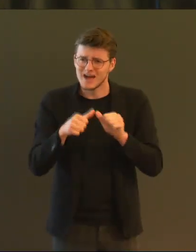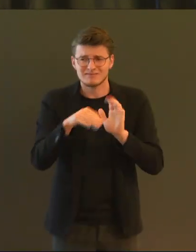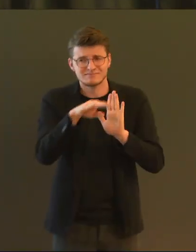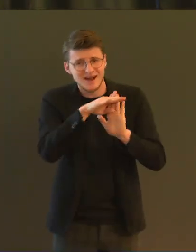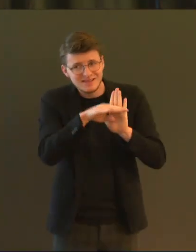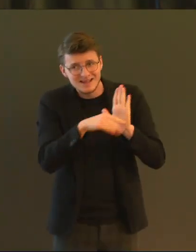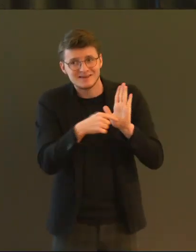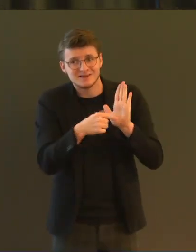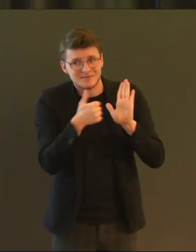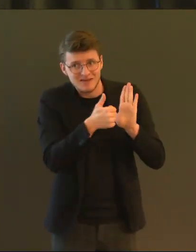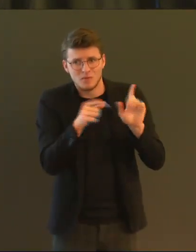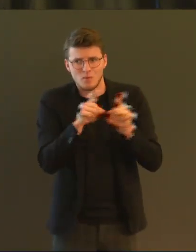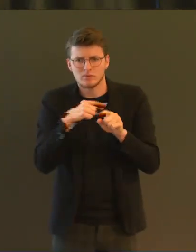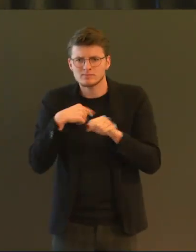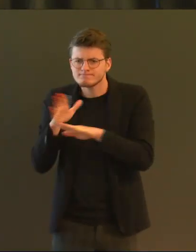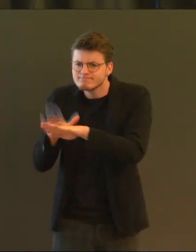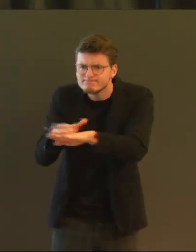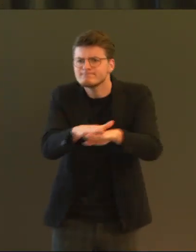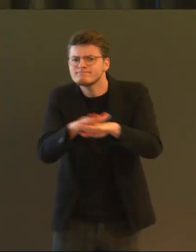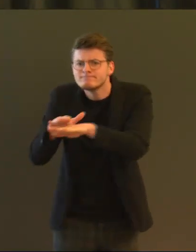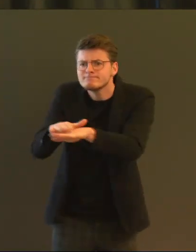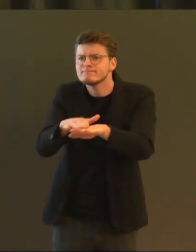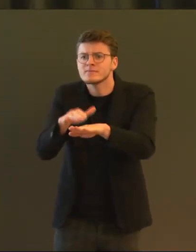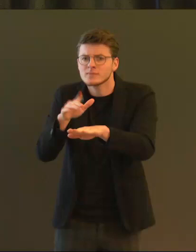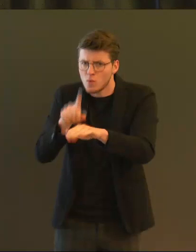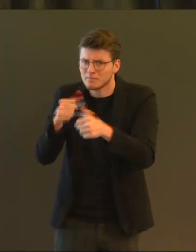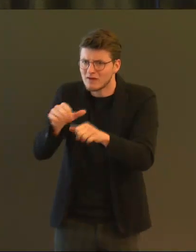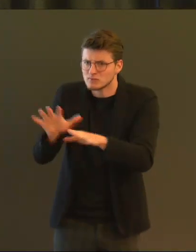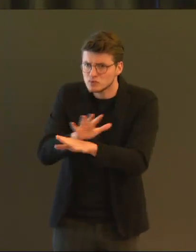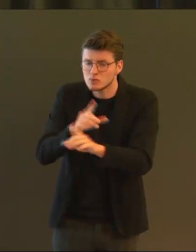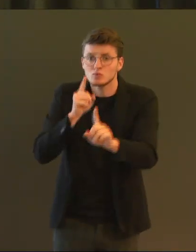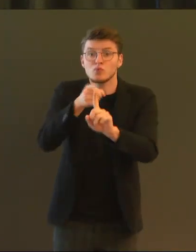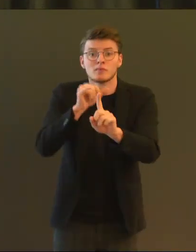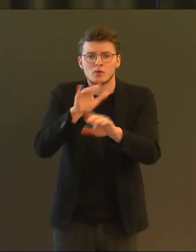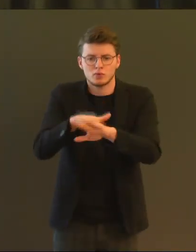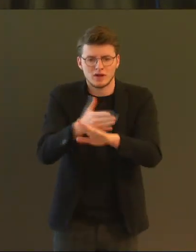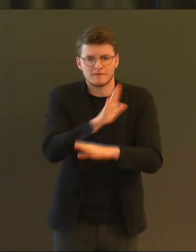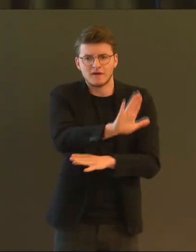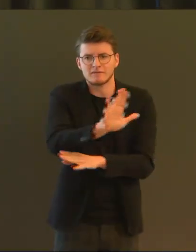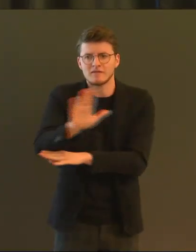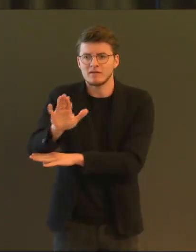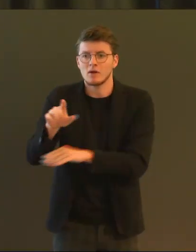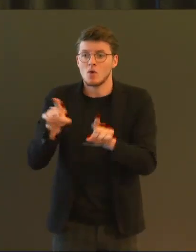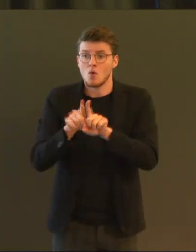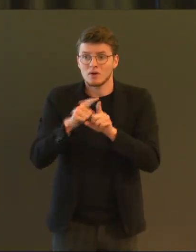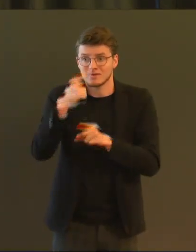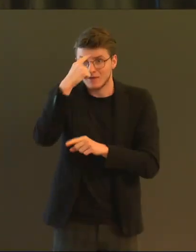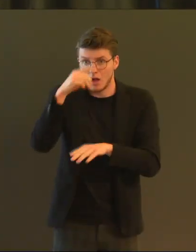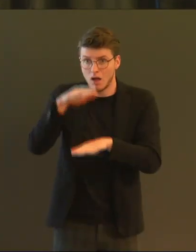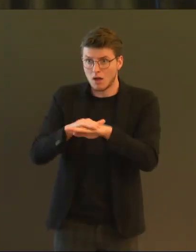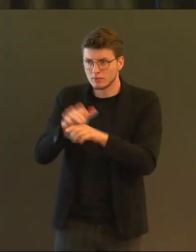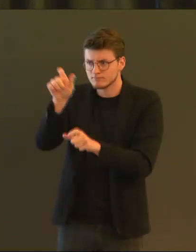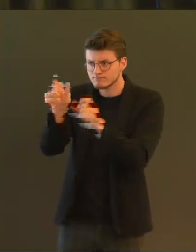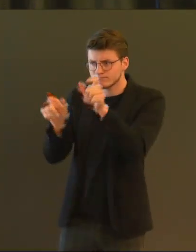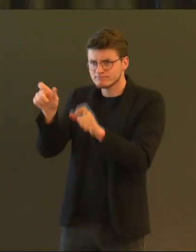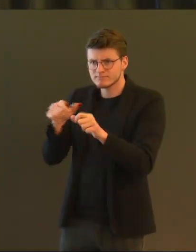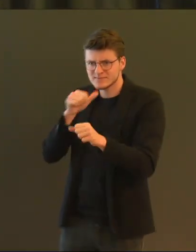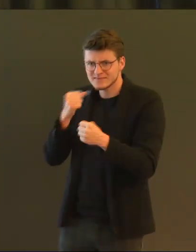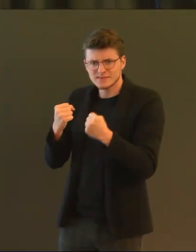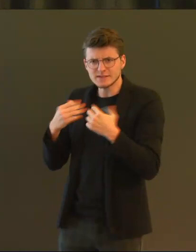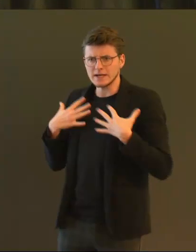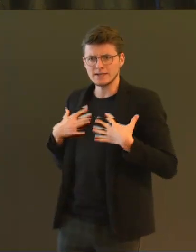opvolgen. Ze zijn er voor de gezondheid van ons allemaal. Blijf ook aandacht hebben voor de meest kwetsbaren in onze samenleving.